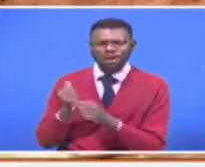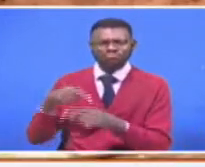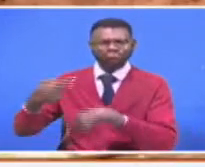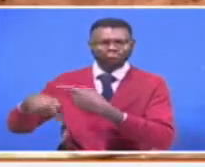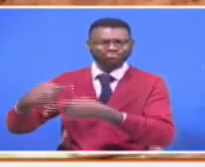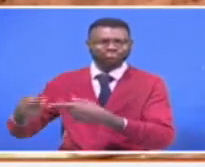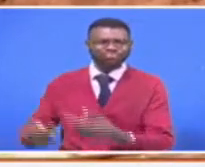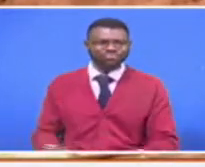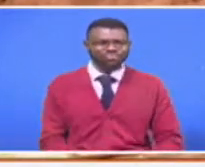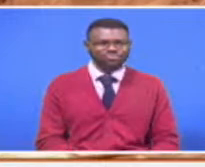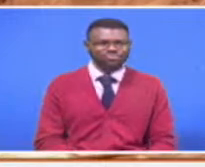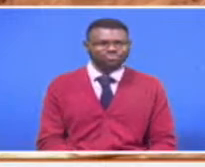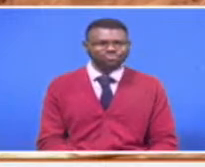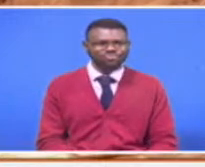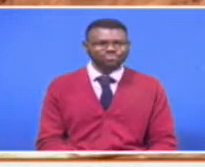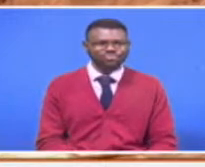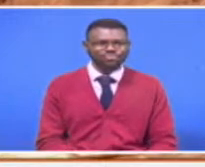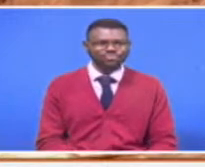hiyo.